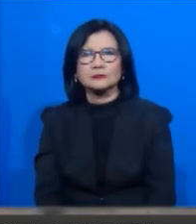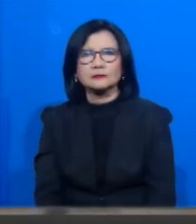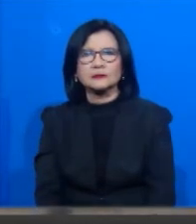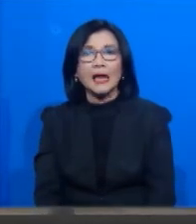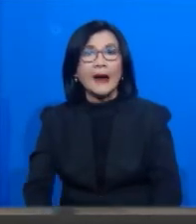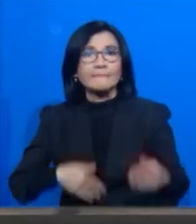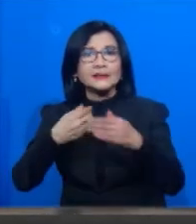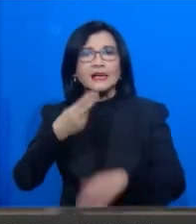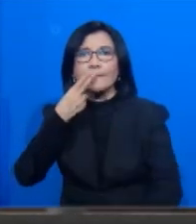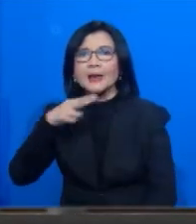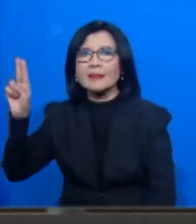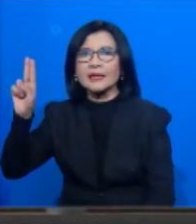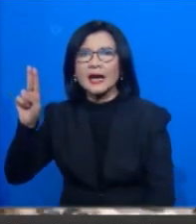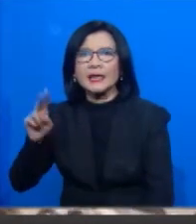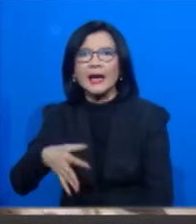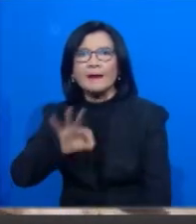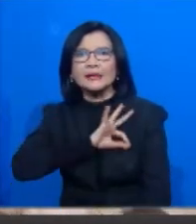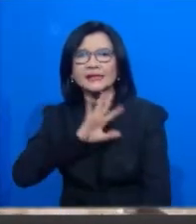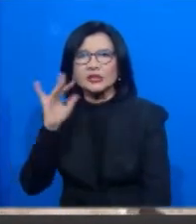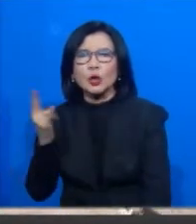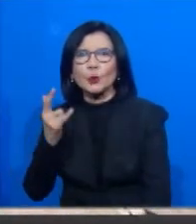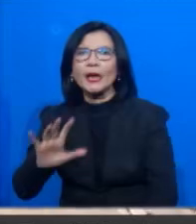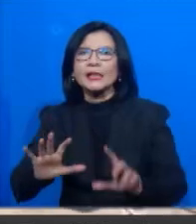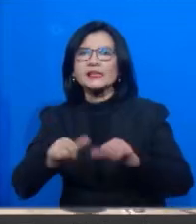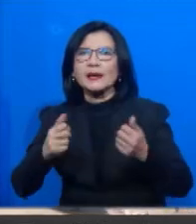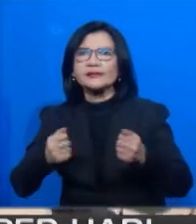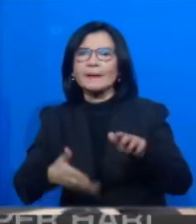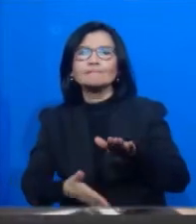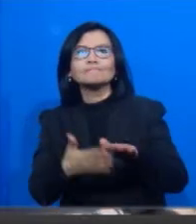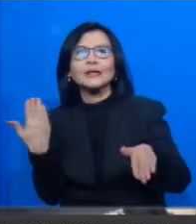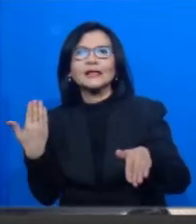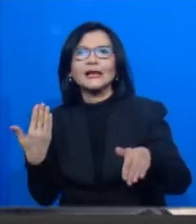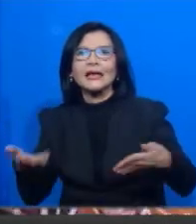Menjelang pelantikan presiden baru, Joko Widodo pun mulai bersiap meninggalkan istana.